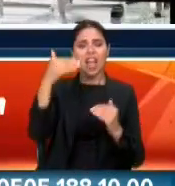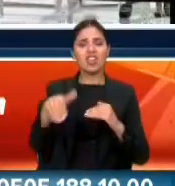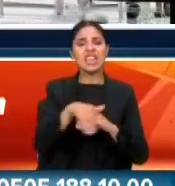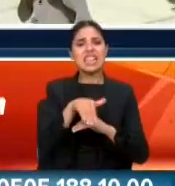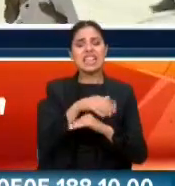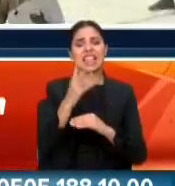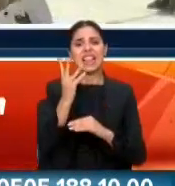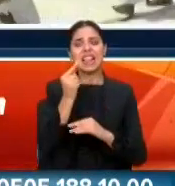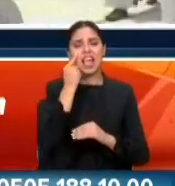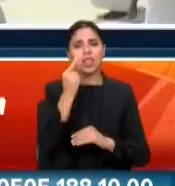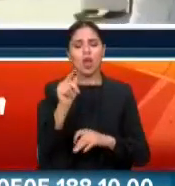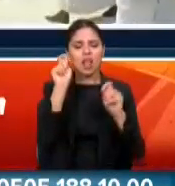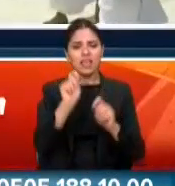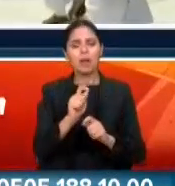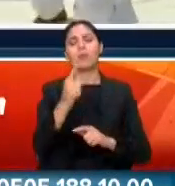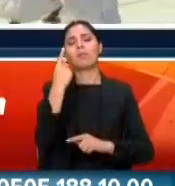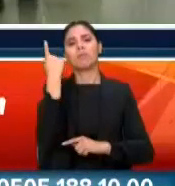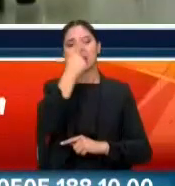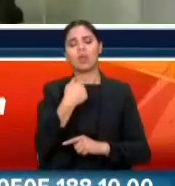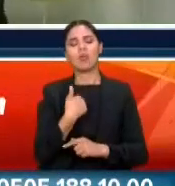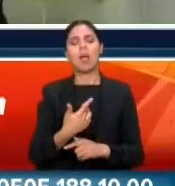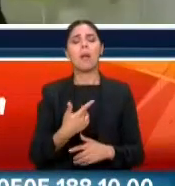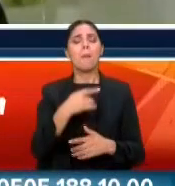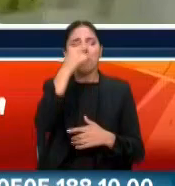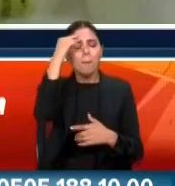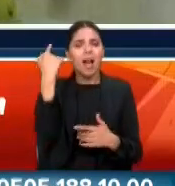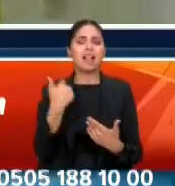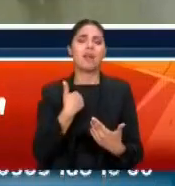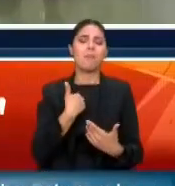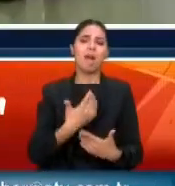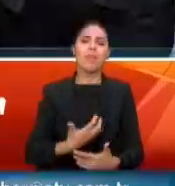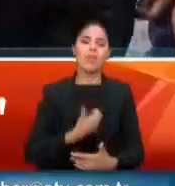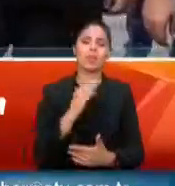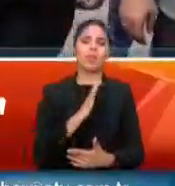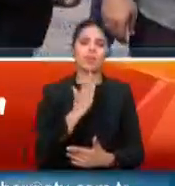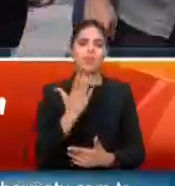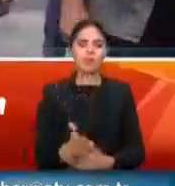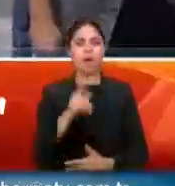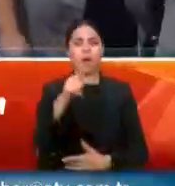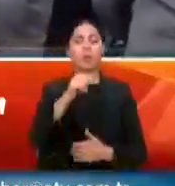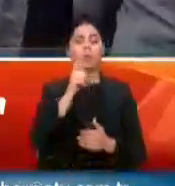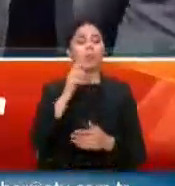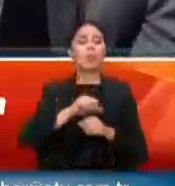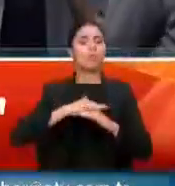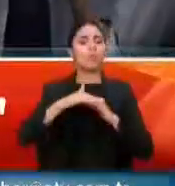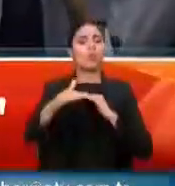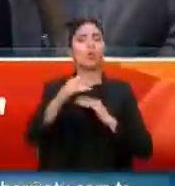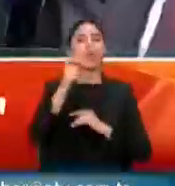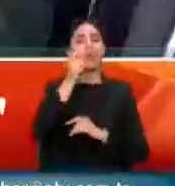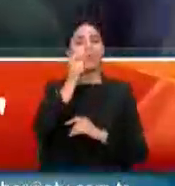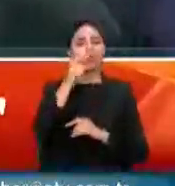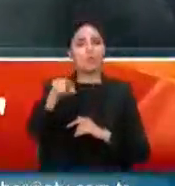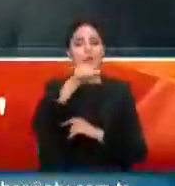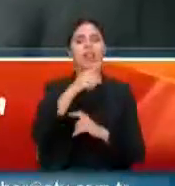şekilde yapılacak olması hasebiyle maalesef mahzun bir şekilde yaşıyoruz. Bütün Müslümanların Kurban Bayramı'nı